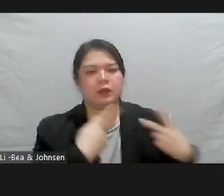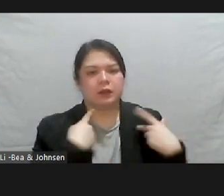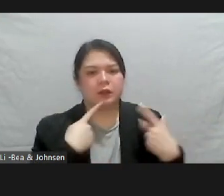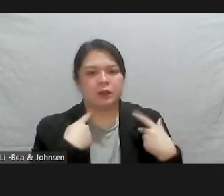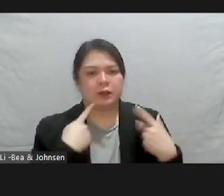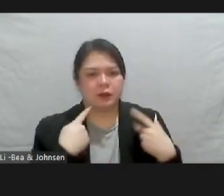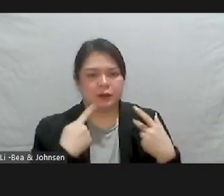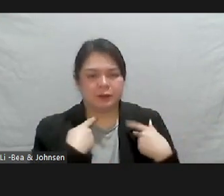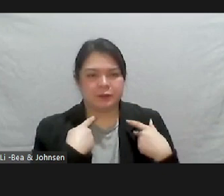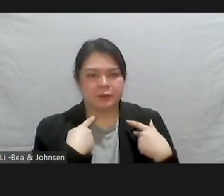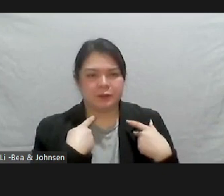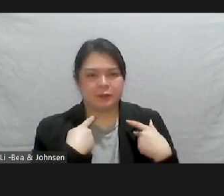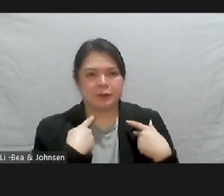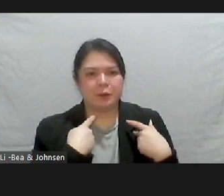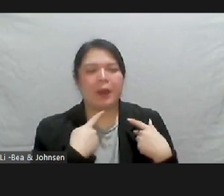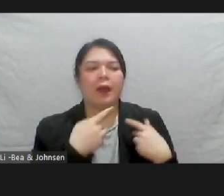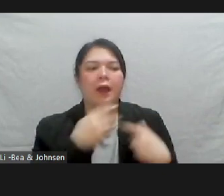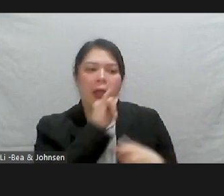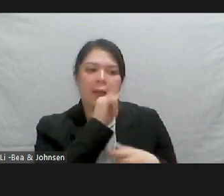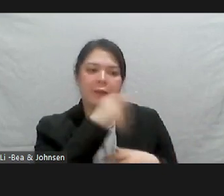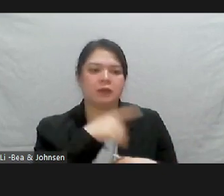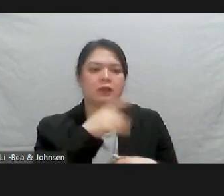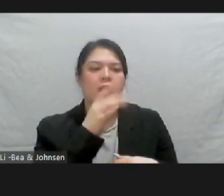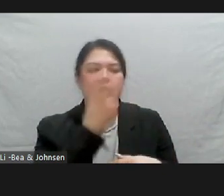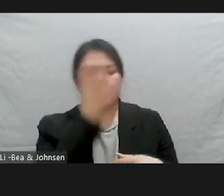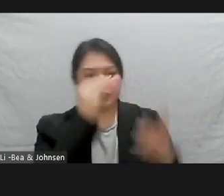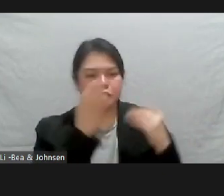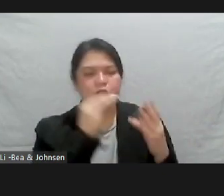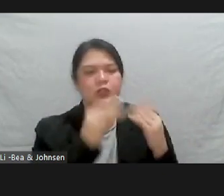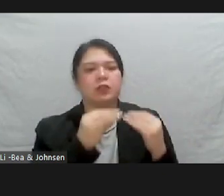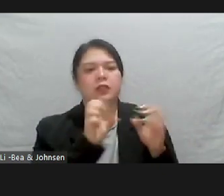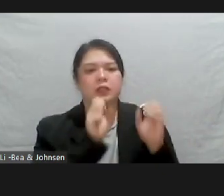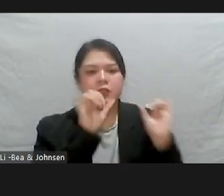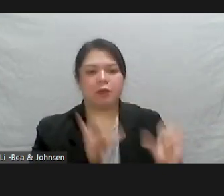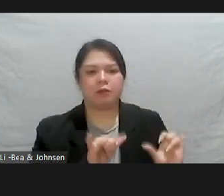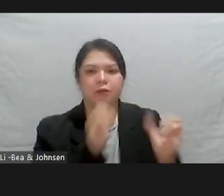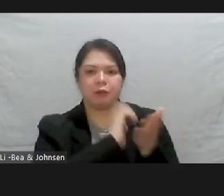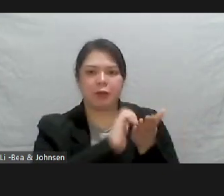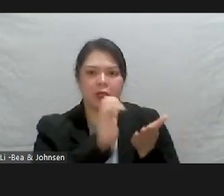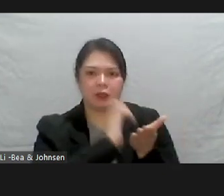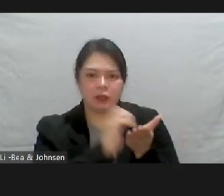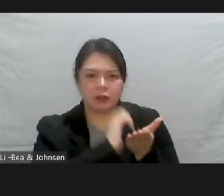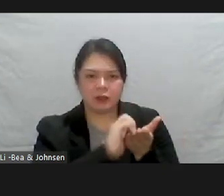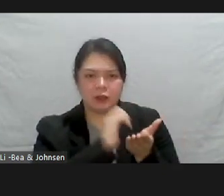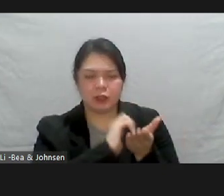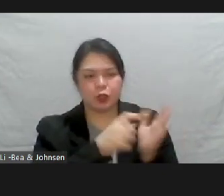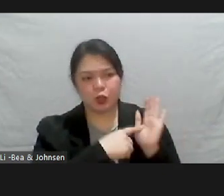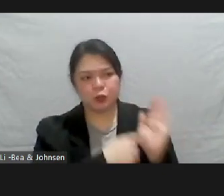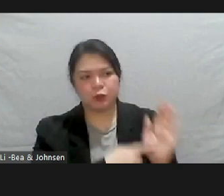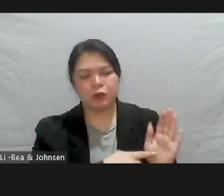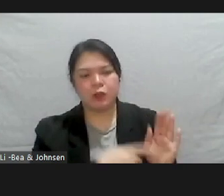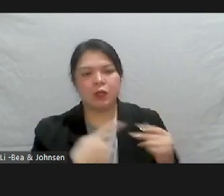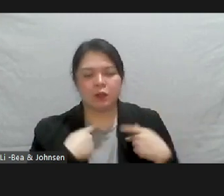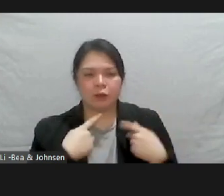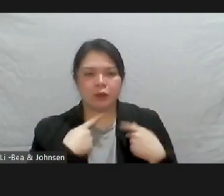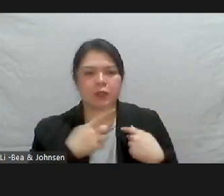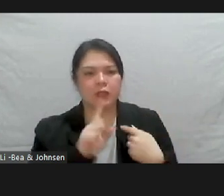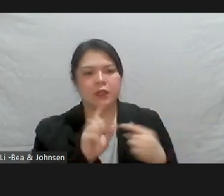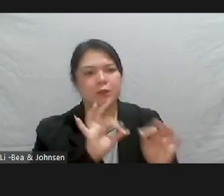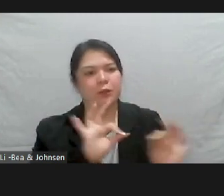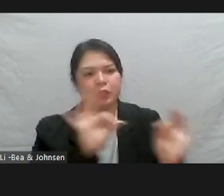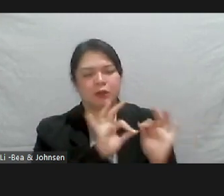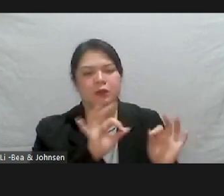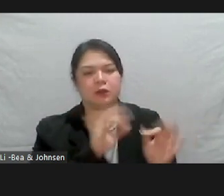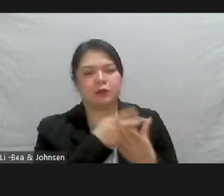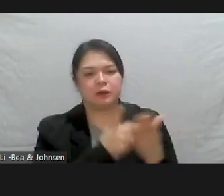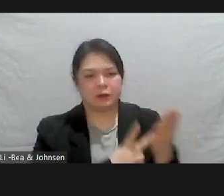sariling indigenous knowledge systems and practices bilang maging mahalagang bahagi